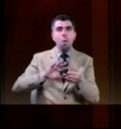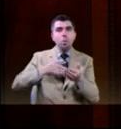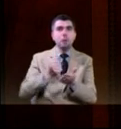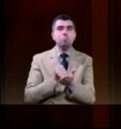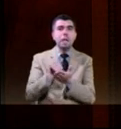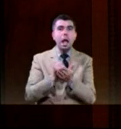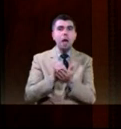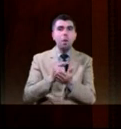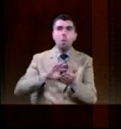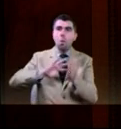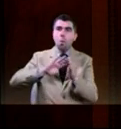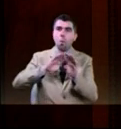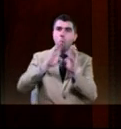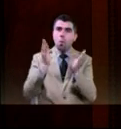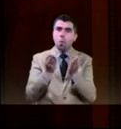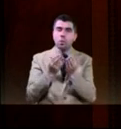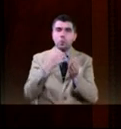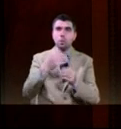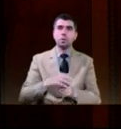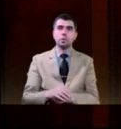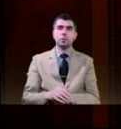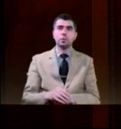الامتحان ملي غنجيبو لكم لهنا.